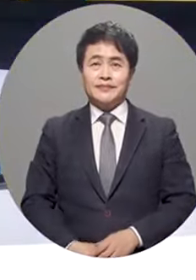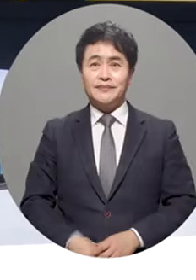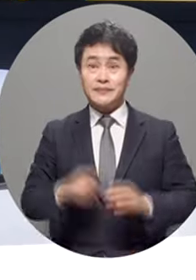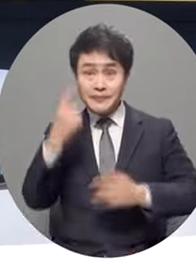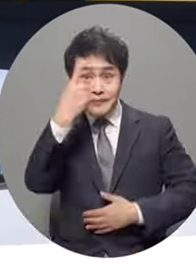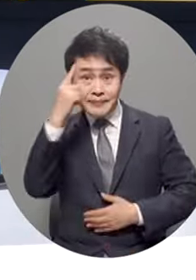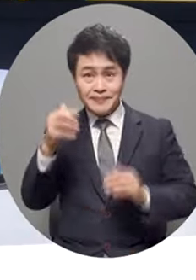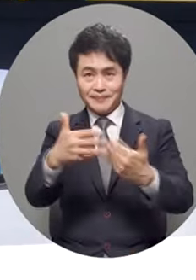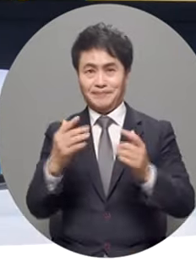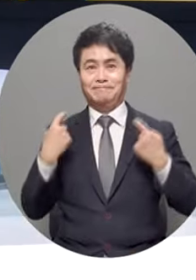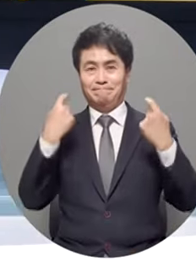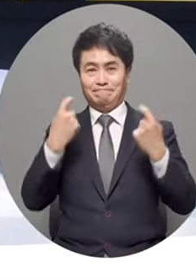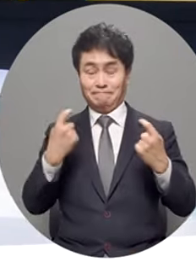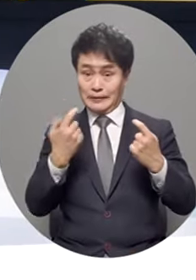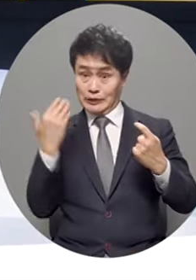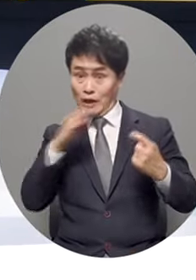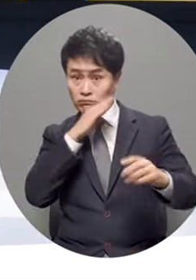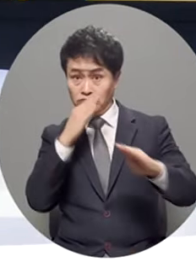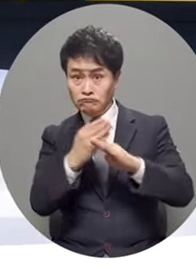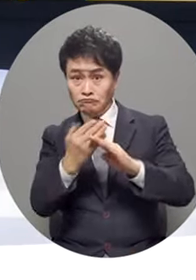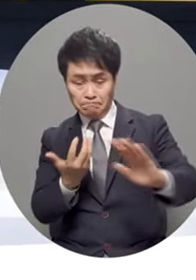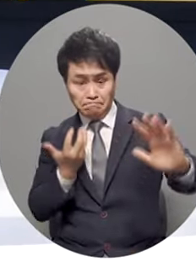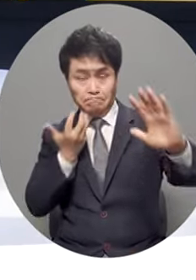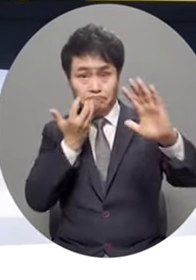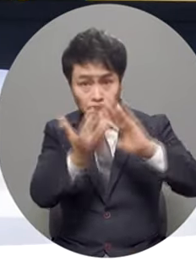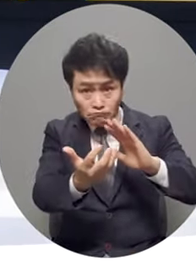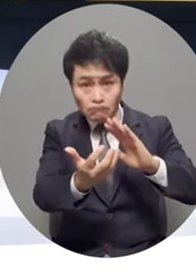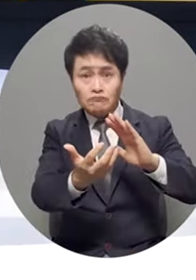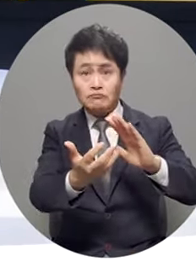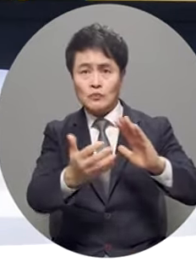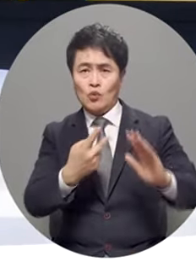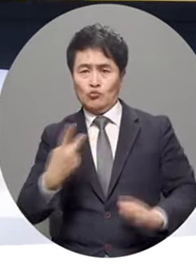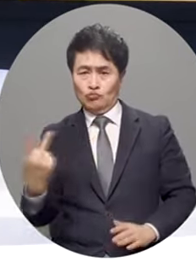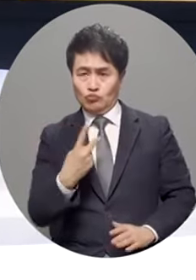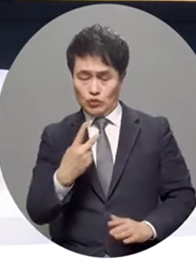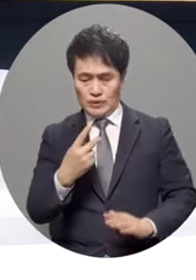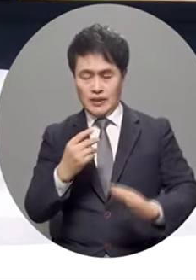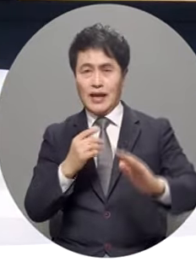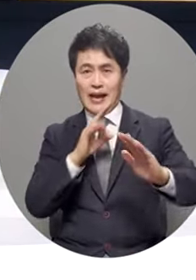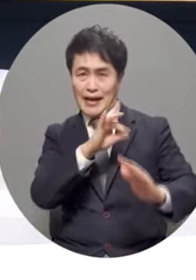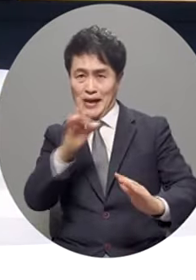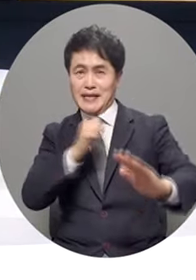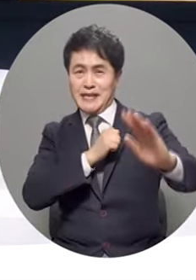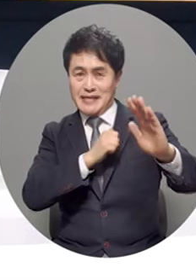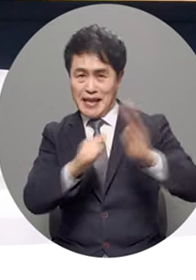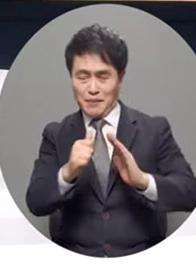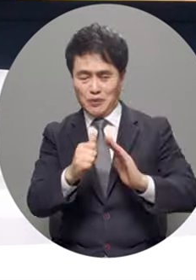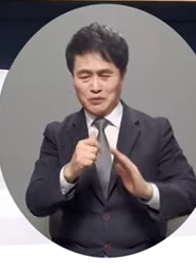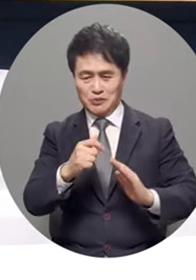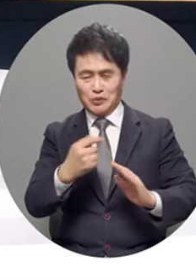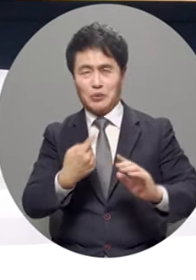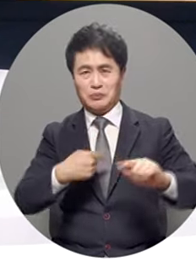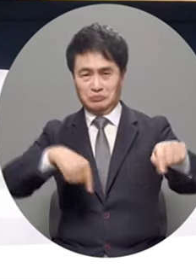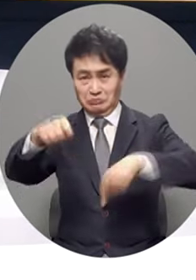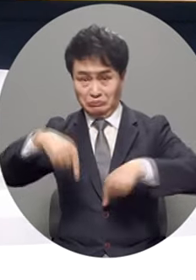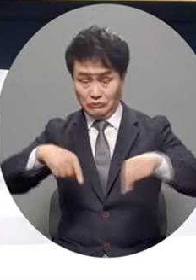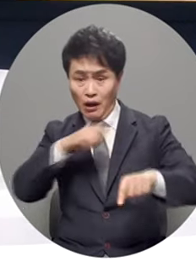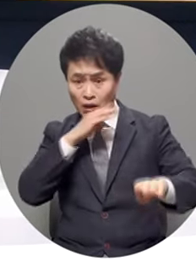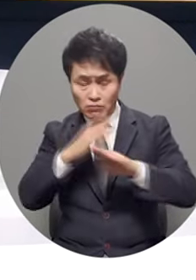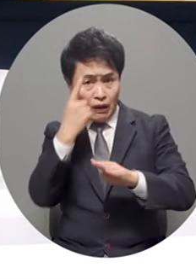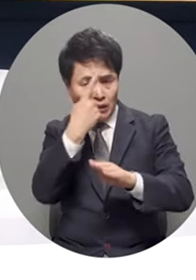러시아 단체 관광객이 최근 북한을 방문하는가 하면 양국의 각급 대표단이 서로 오가는 등 북한과